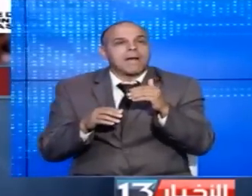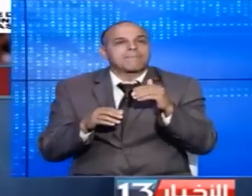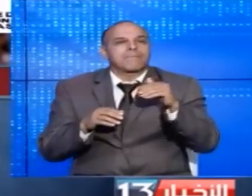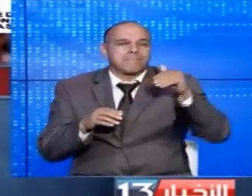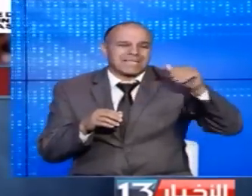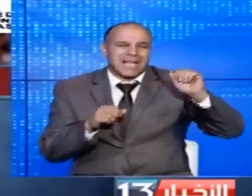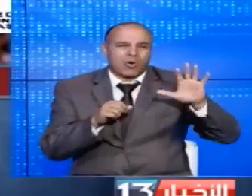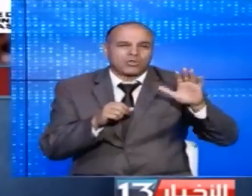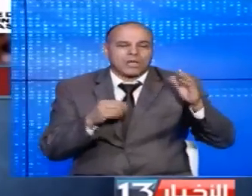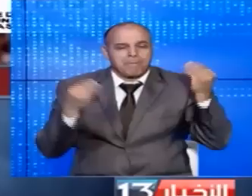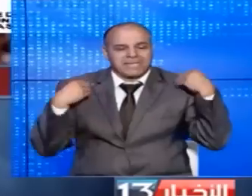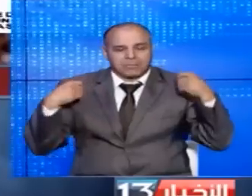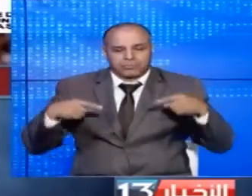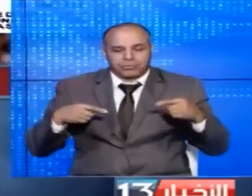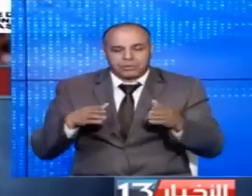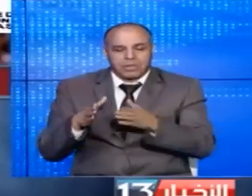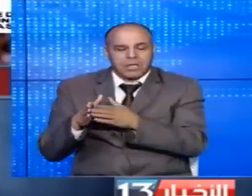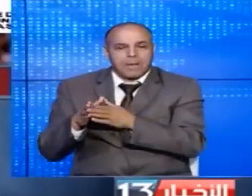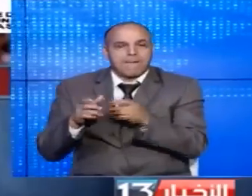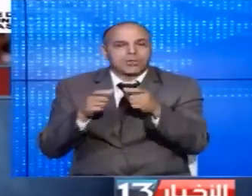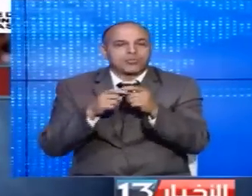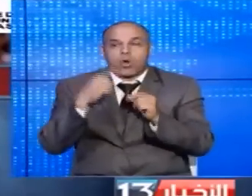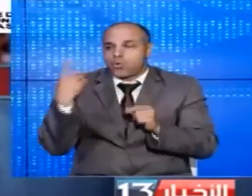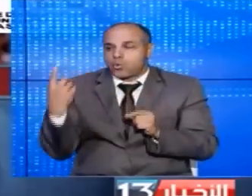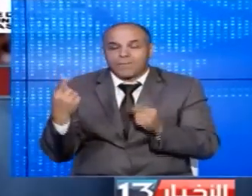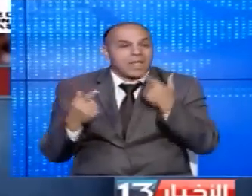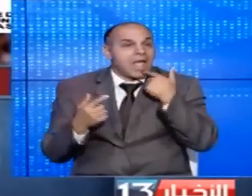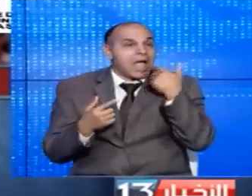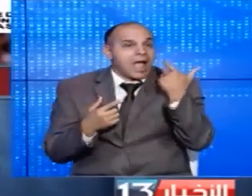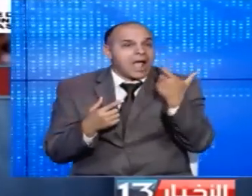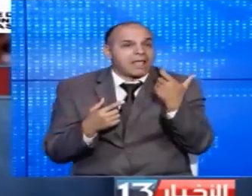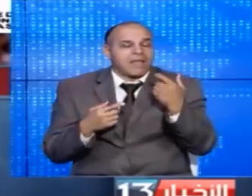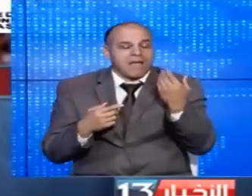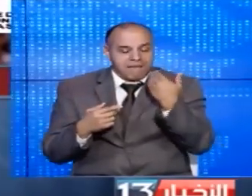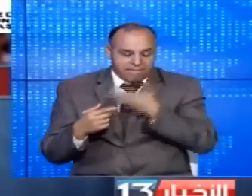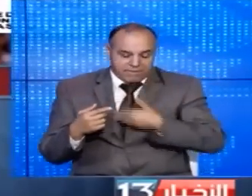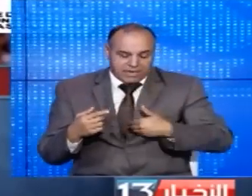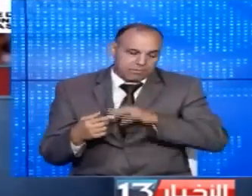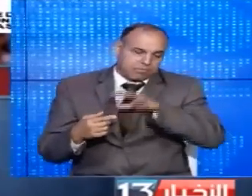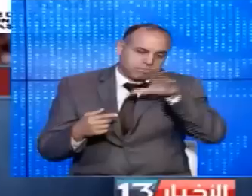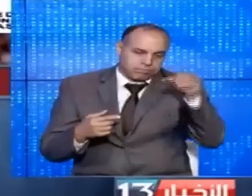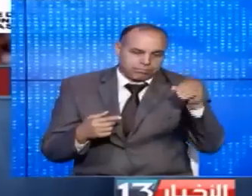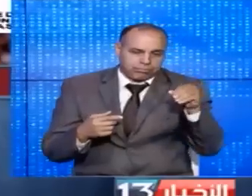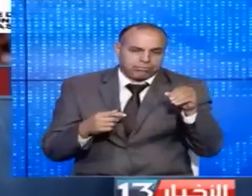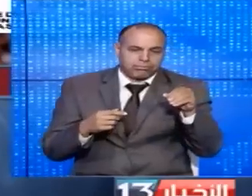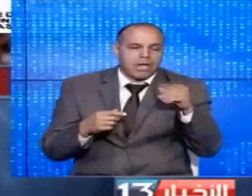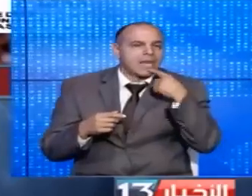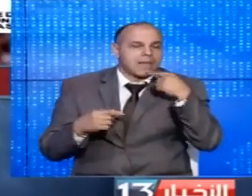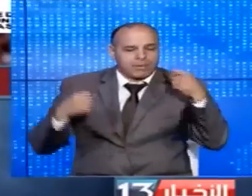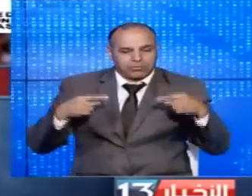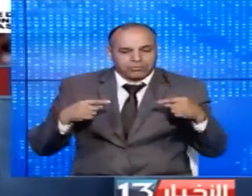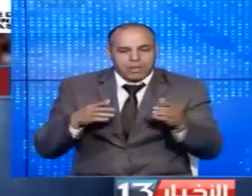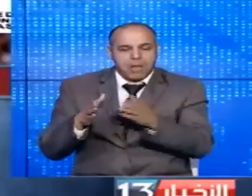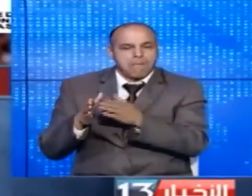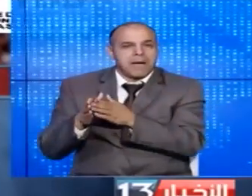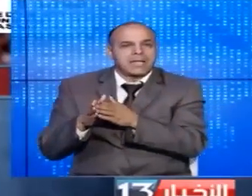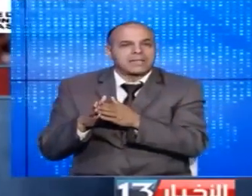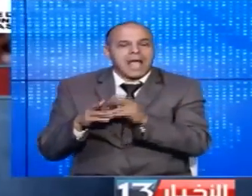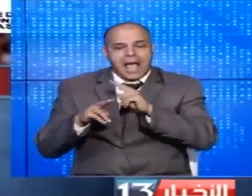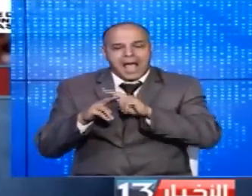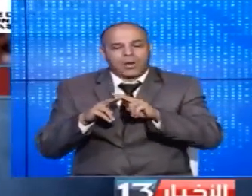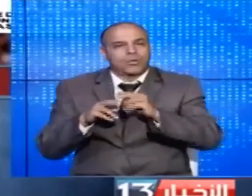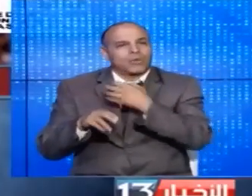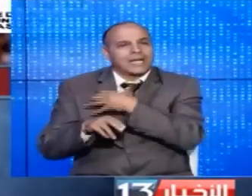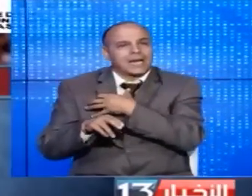المنازه النادي البنزرتي. أما في المجموعة الأولى فينزل النادي الإفريقي ضيفا على الملعب النابلي، ويباري نجم حلق